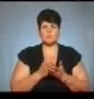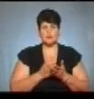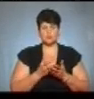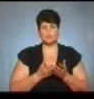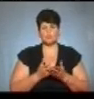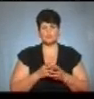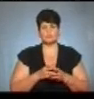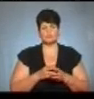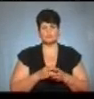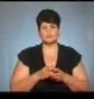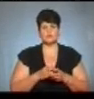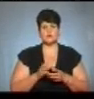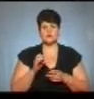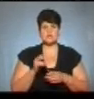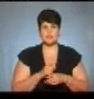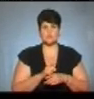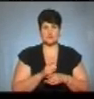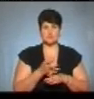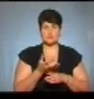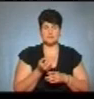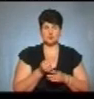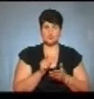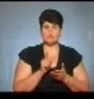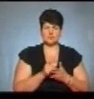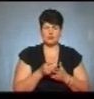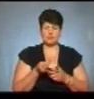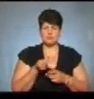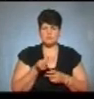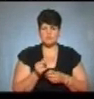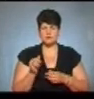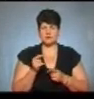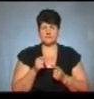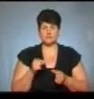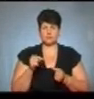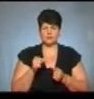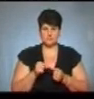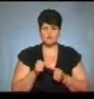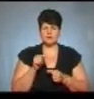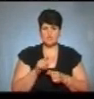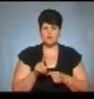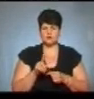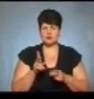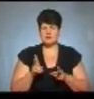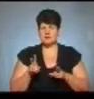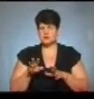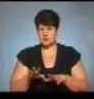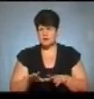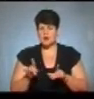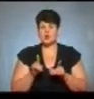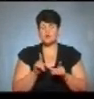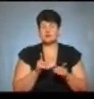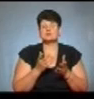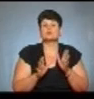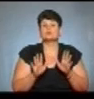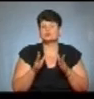послуг в межах соціальних норм. Тоді береться обов'язкова плата, і відповідно те, що залишається, якщо ще щось